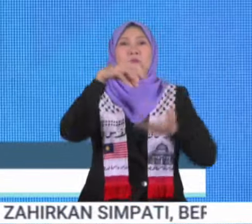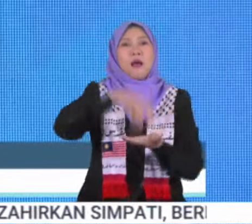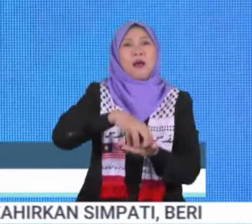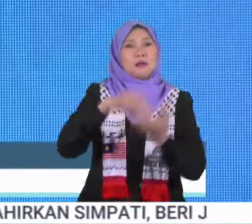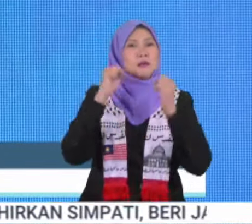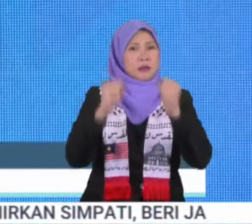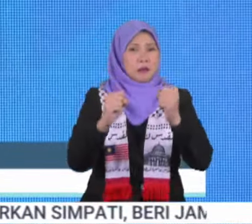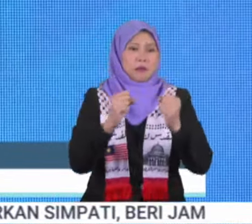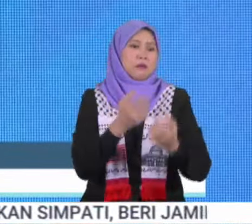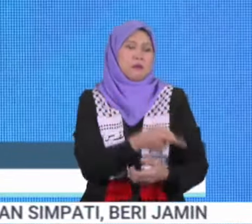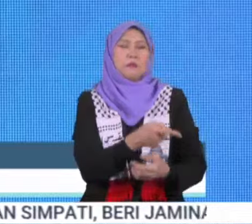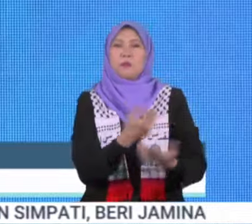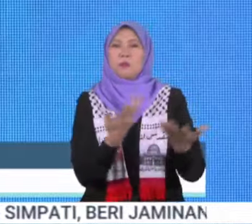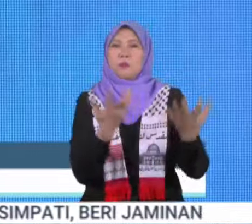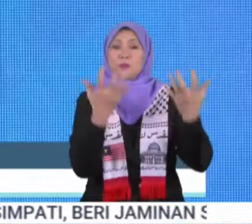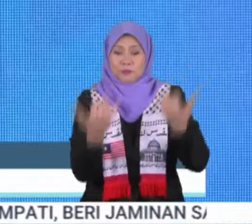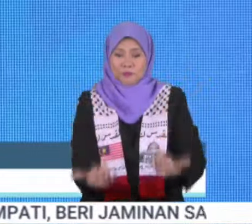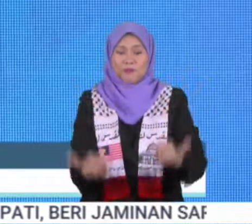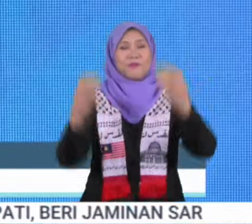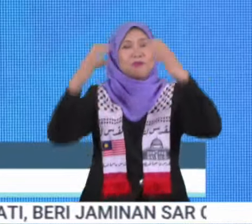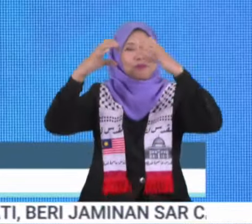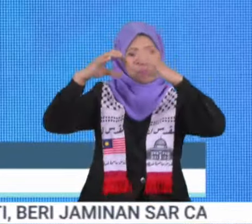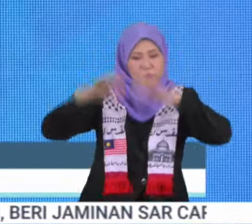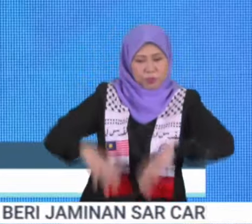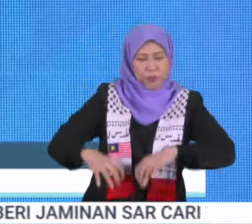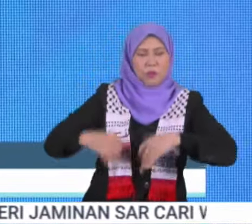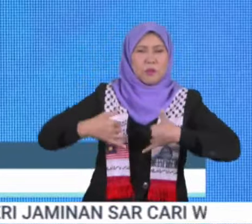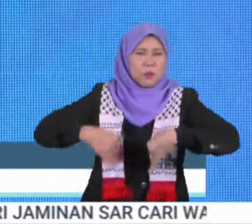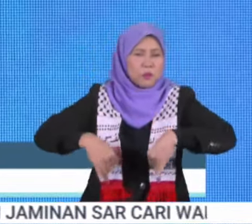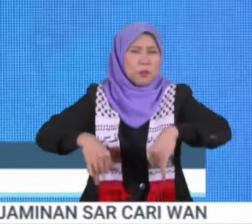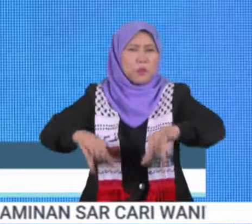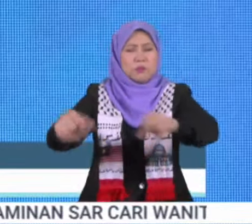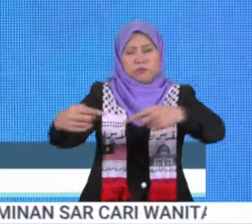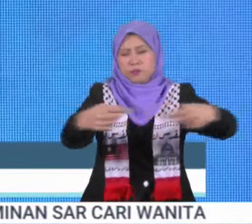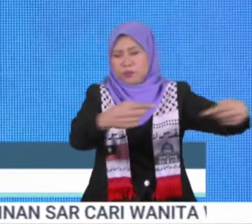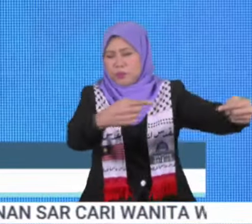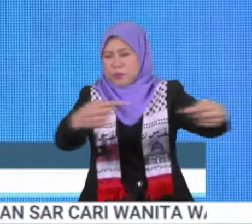Dan kini pemusnahan berterusan,